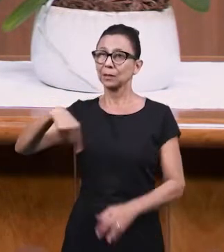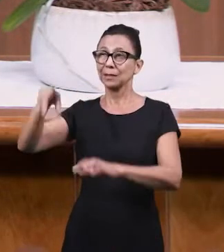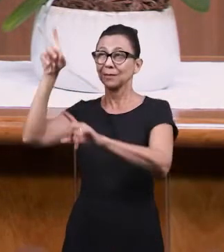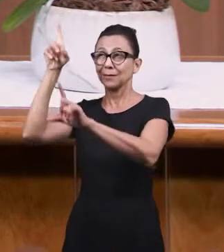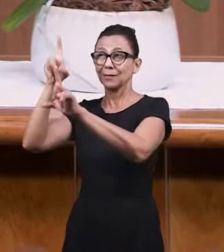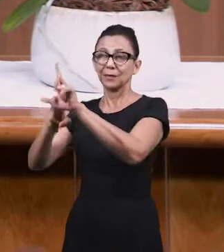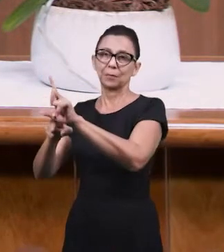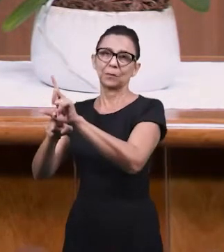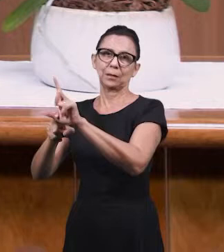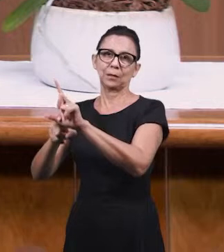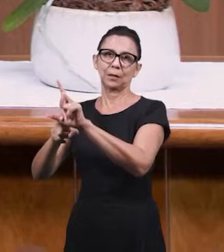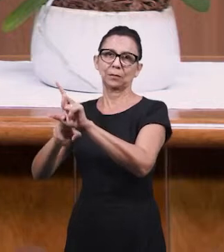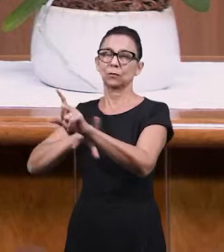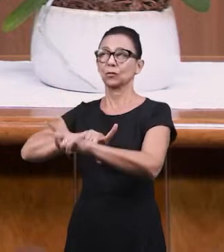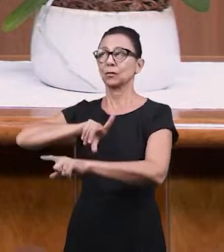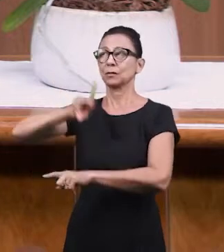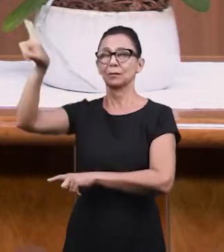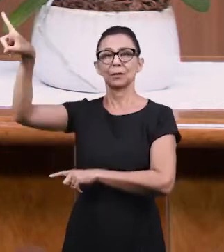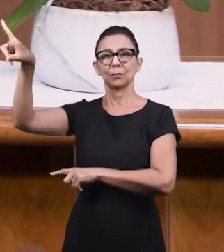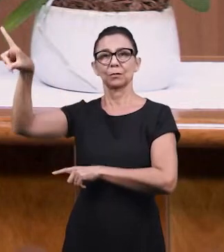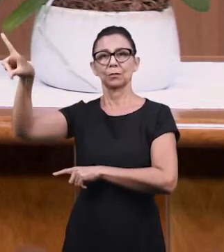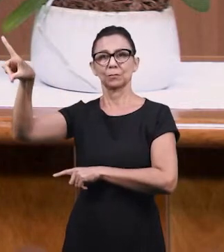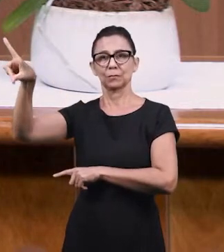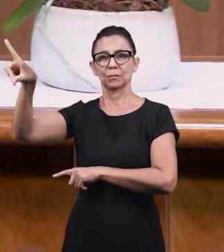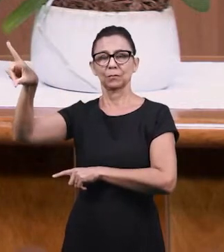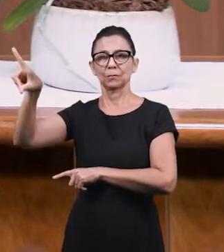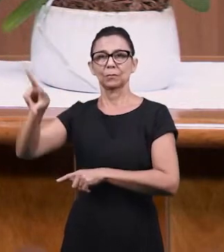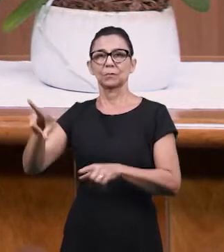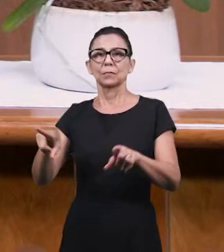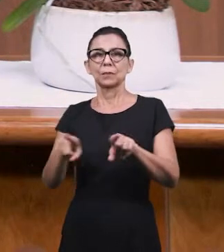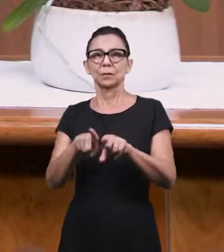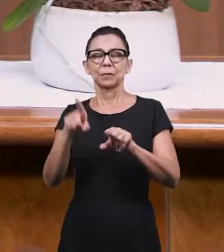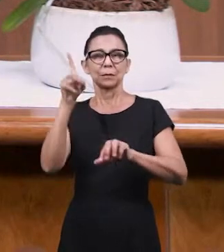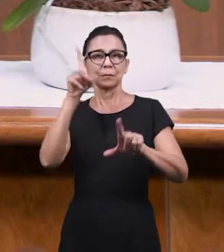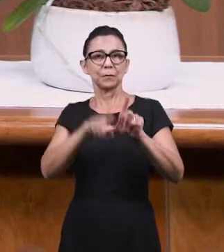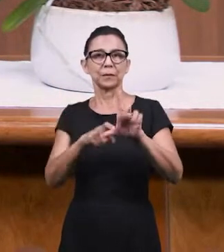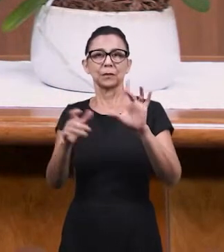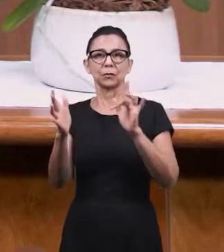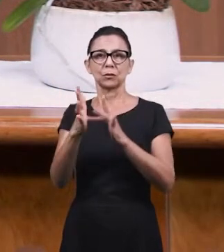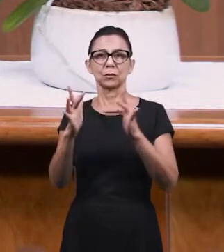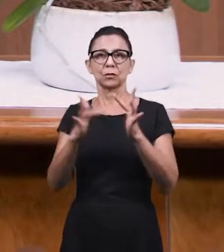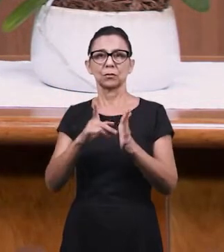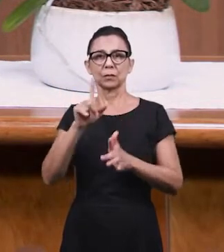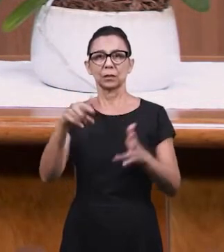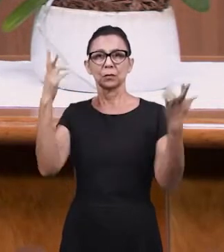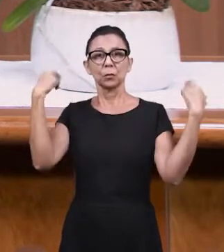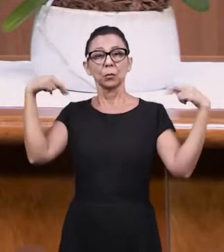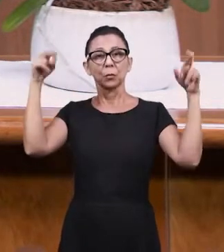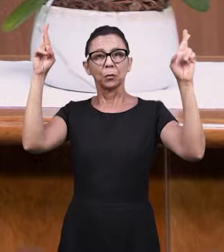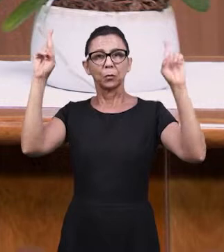pour être dépendants du gouvernement de l'agneau.